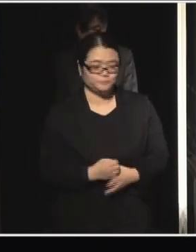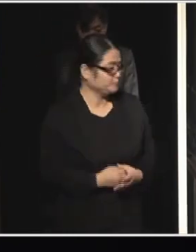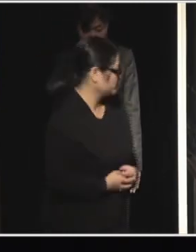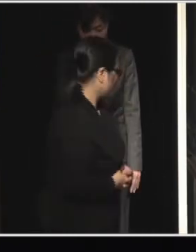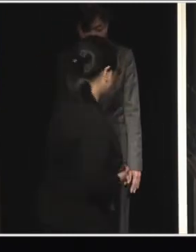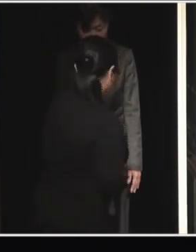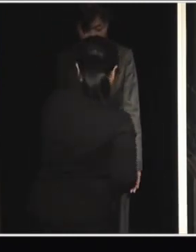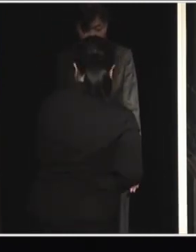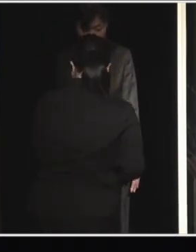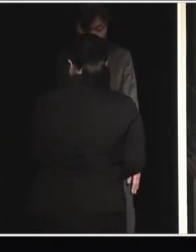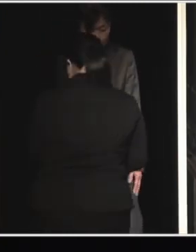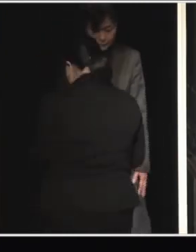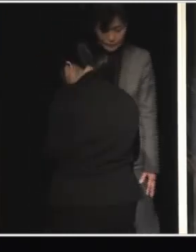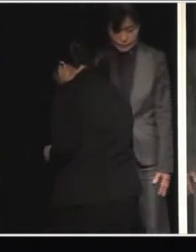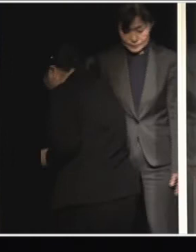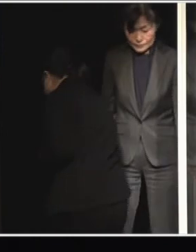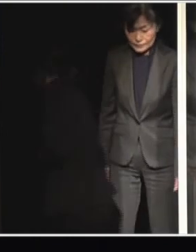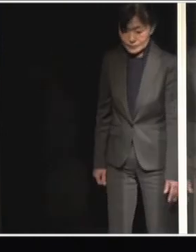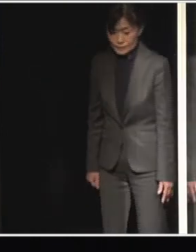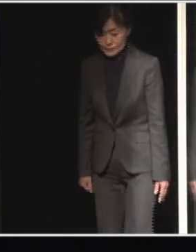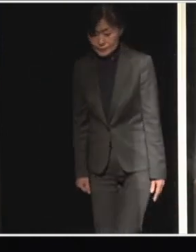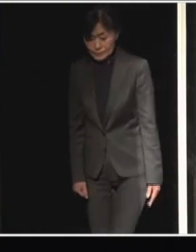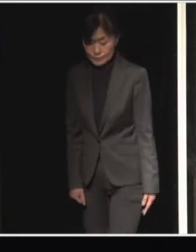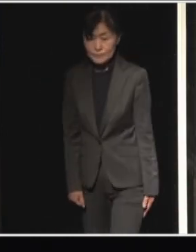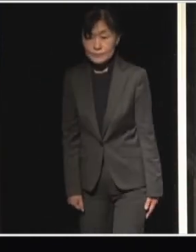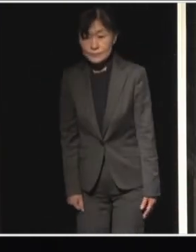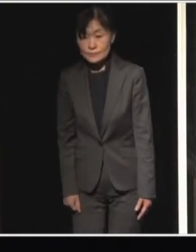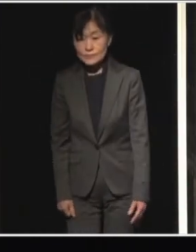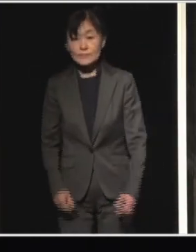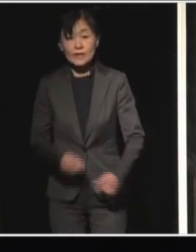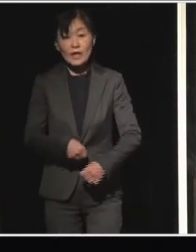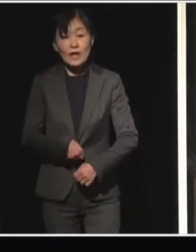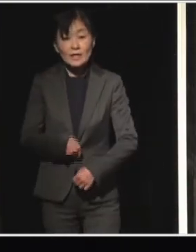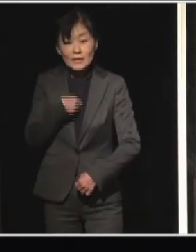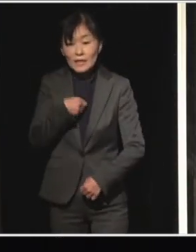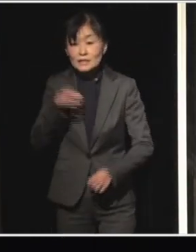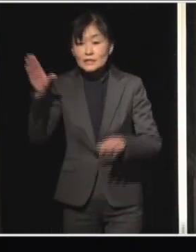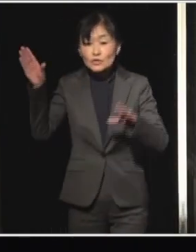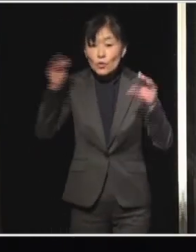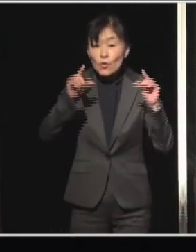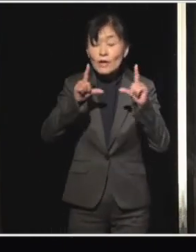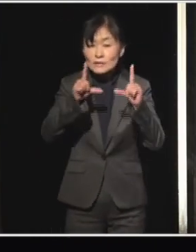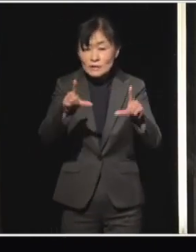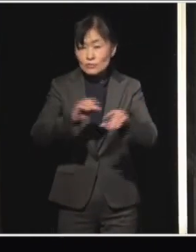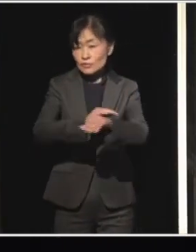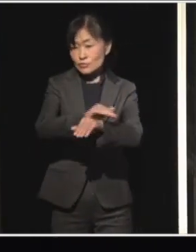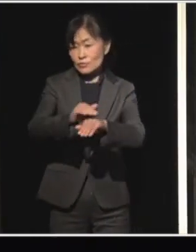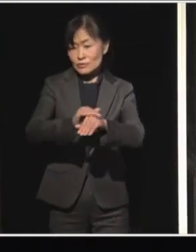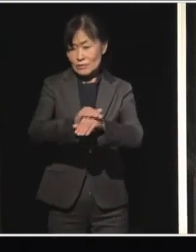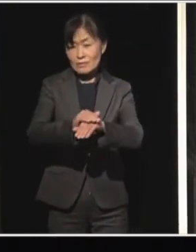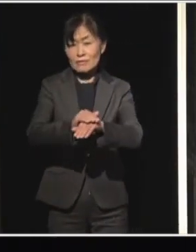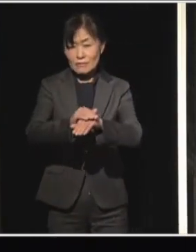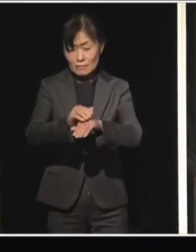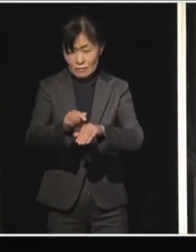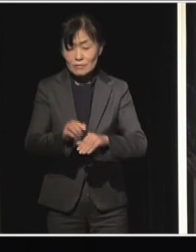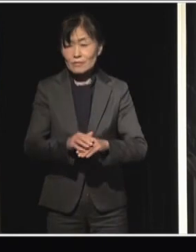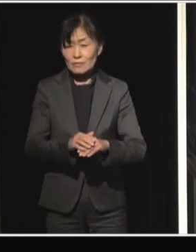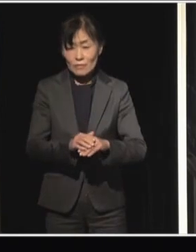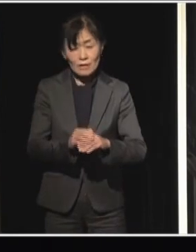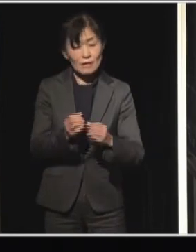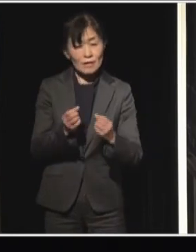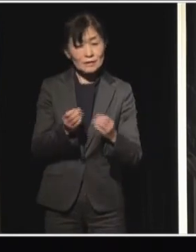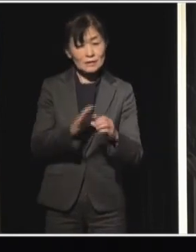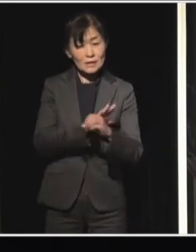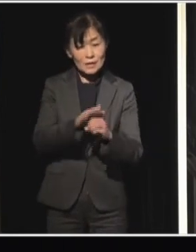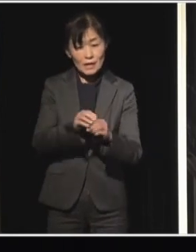ここでは正しい情報を発信することの重要性という風に書いておりますけれどもこの新型ことならですねマン a 判断することに